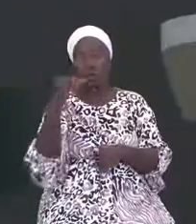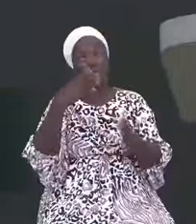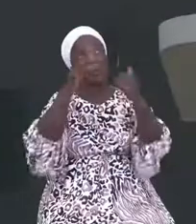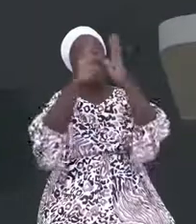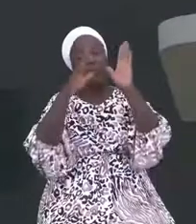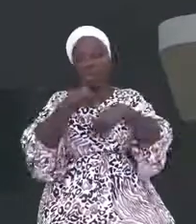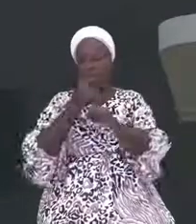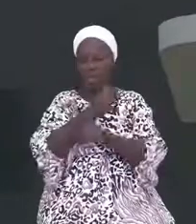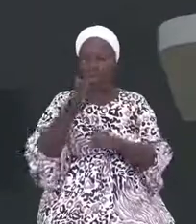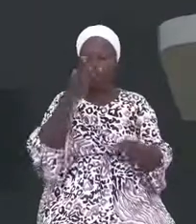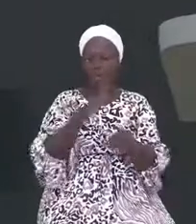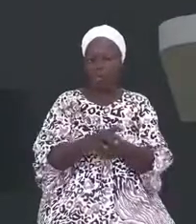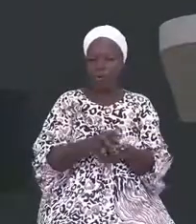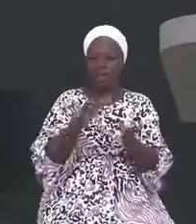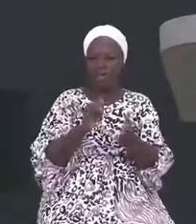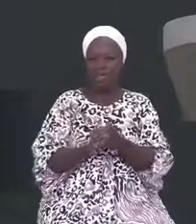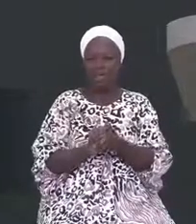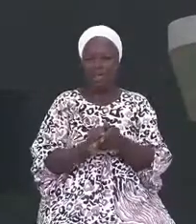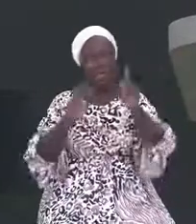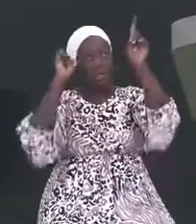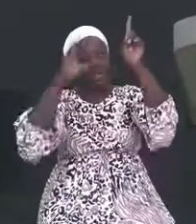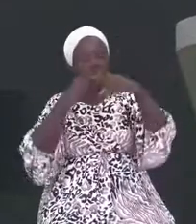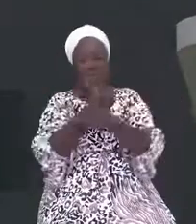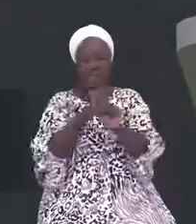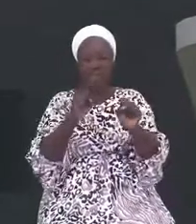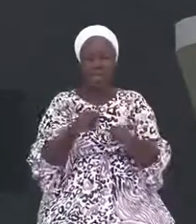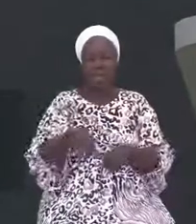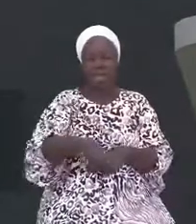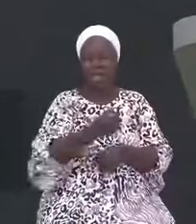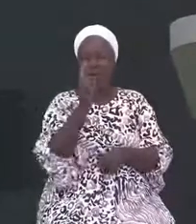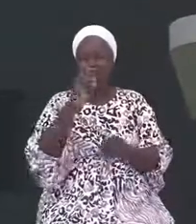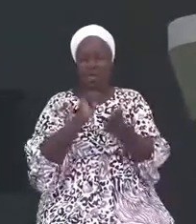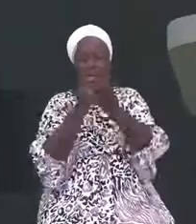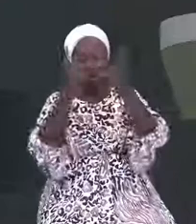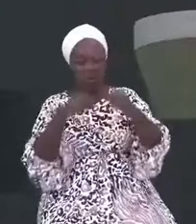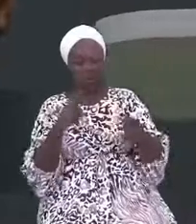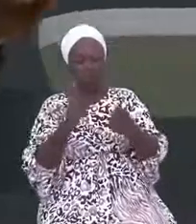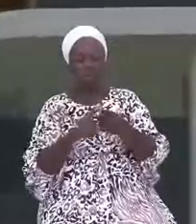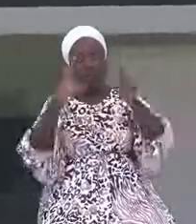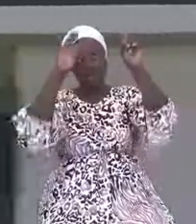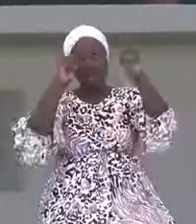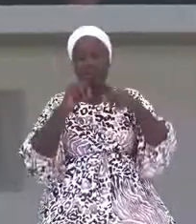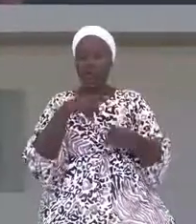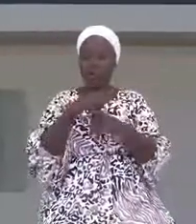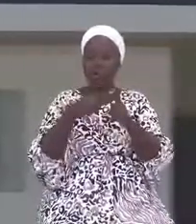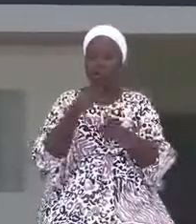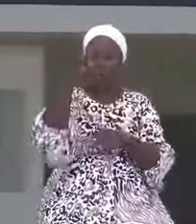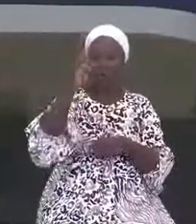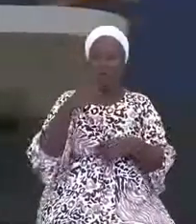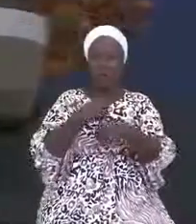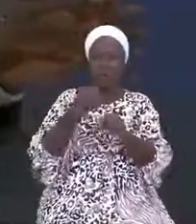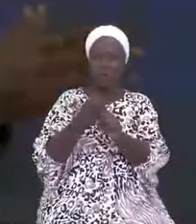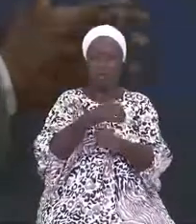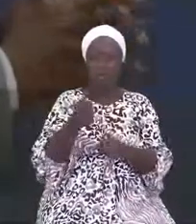qu'il fait une promesse, qu'il va sauver quiconque vient à lui, quand Dieu fait une